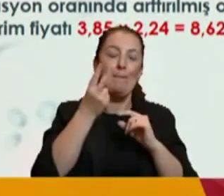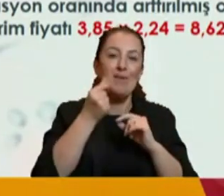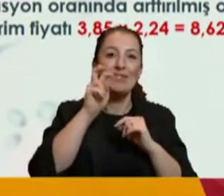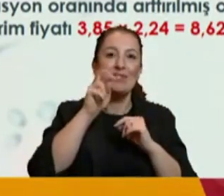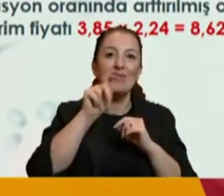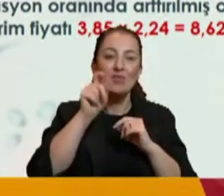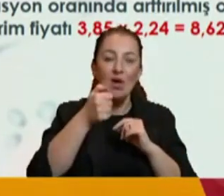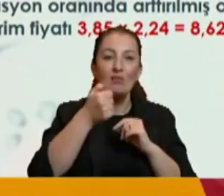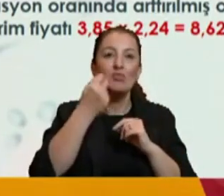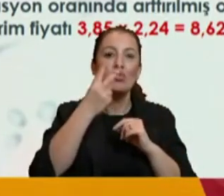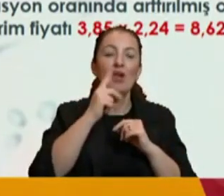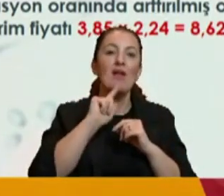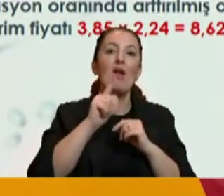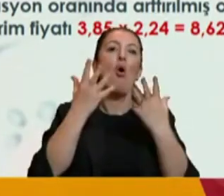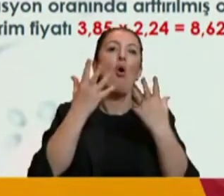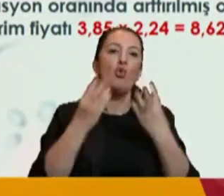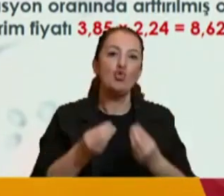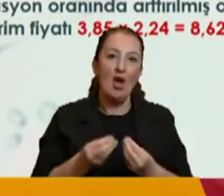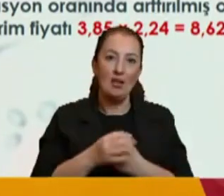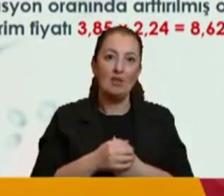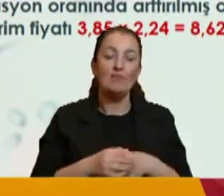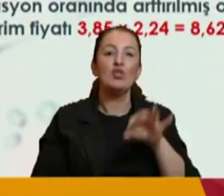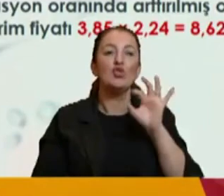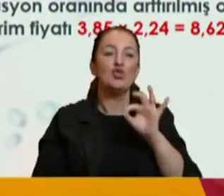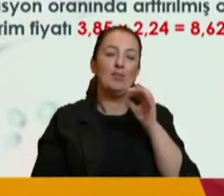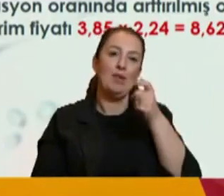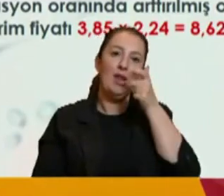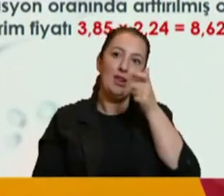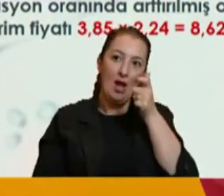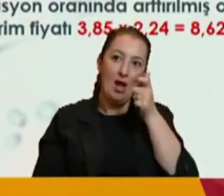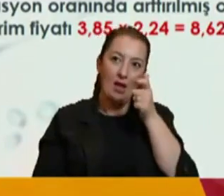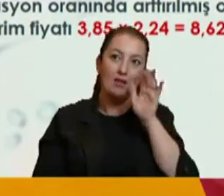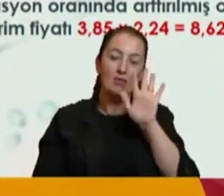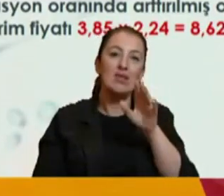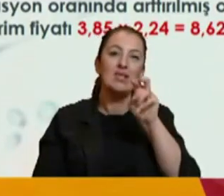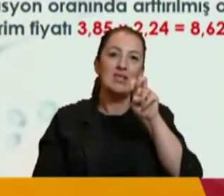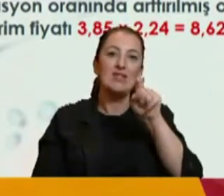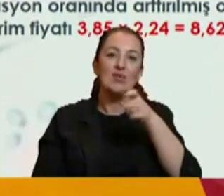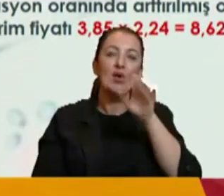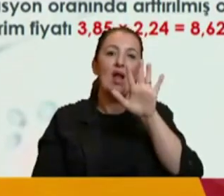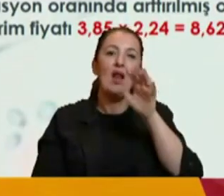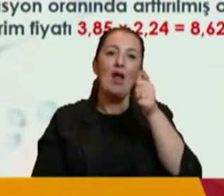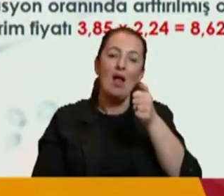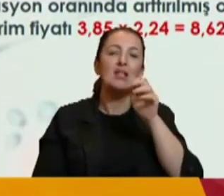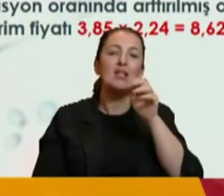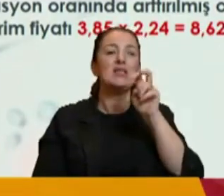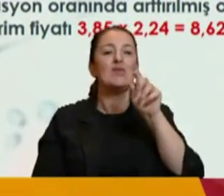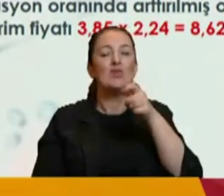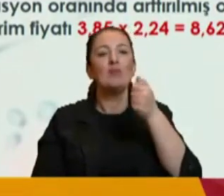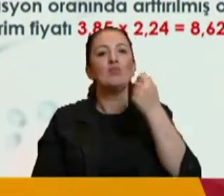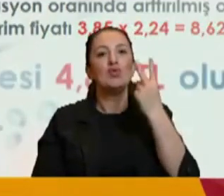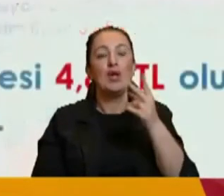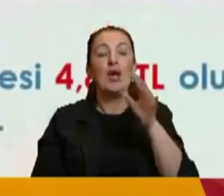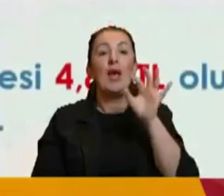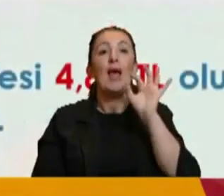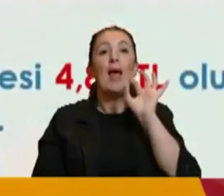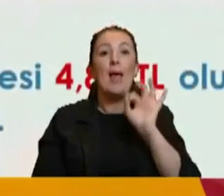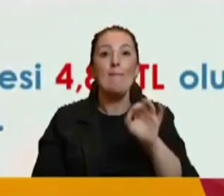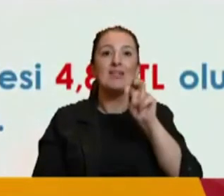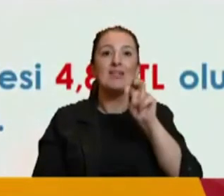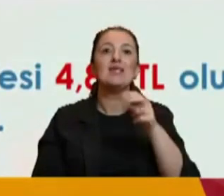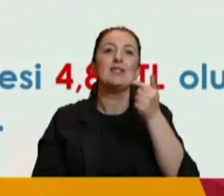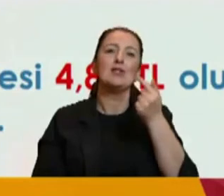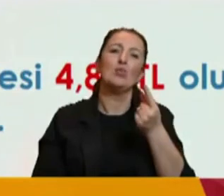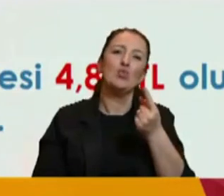8.62 TL olacaktır şimdi dikkat ettiğinizde göre 8 50 68 62 hep 8.30